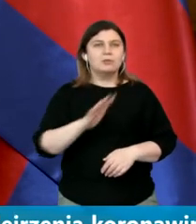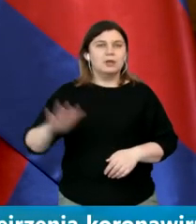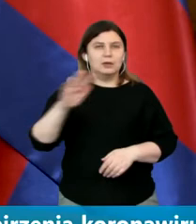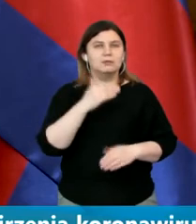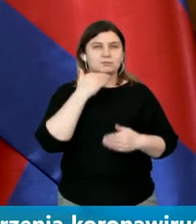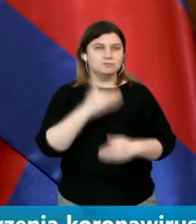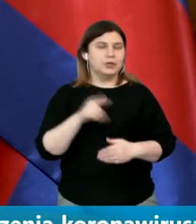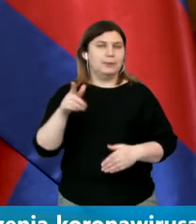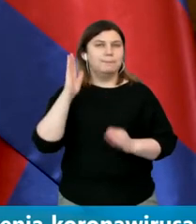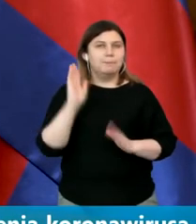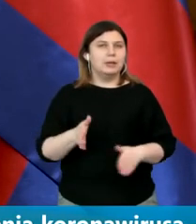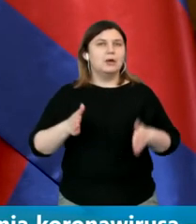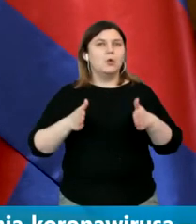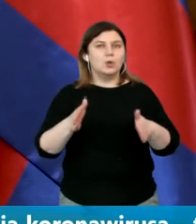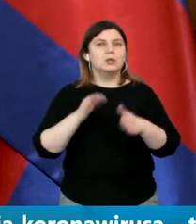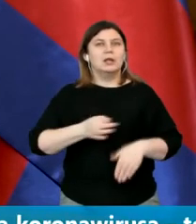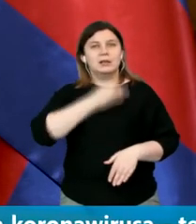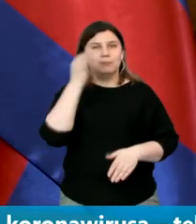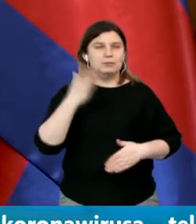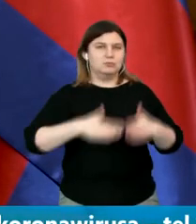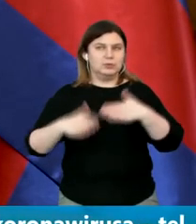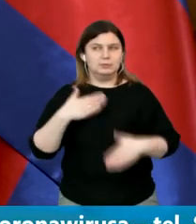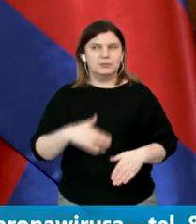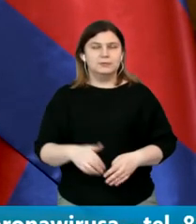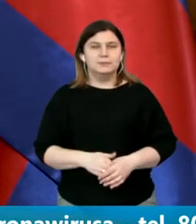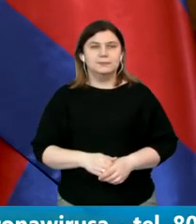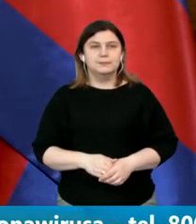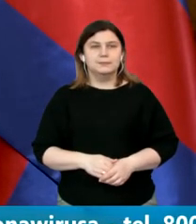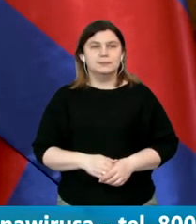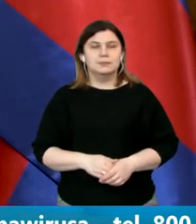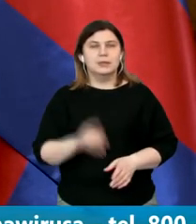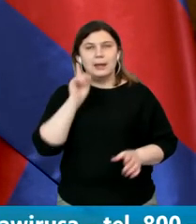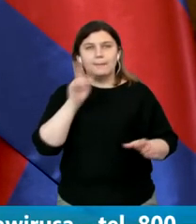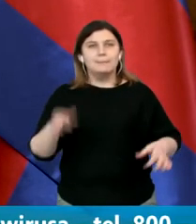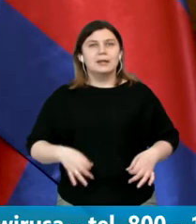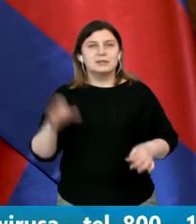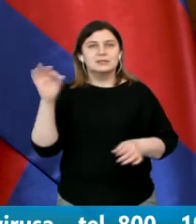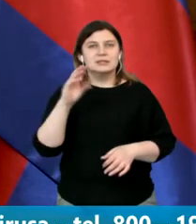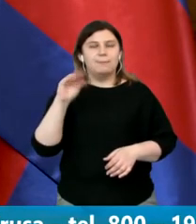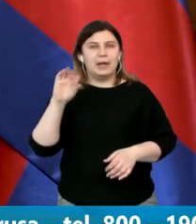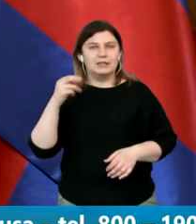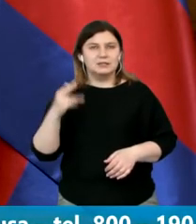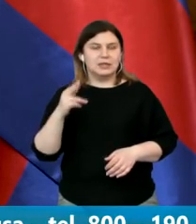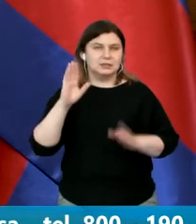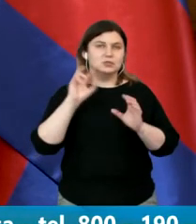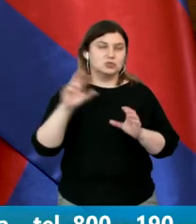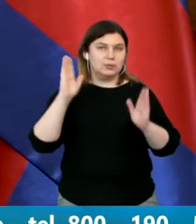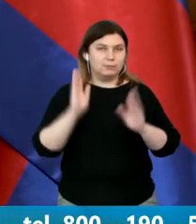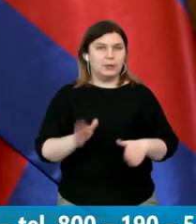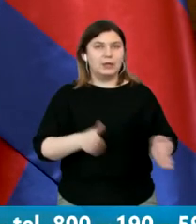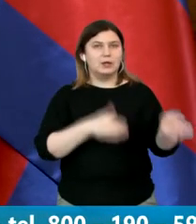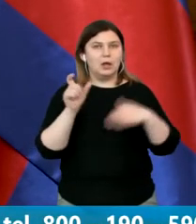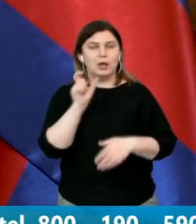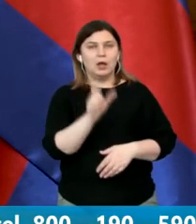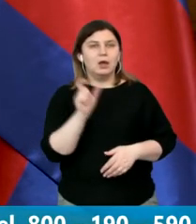temu na pewno będzie się po ulicach poruszało bardziej przyjemnie. Pan Sebastian, czy będą kolejne odcinki,